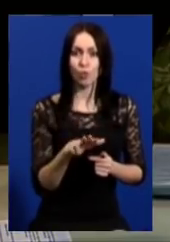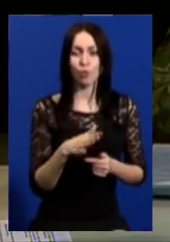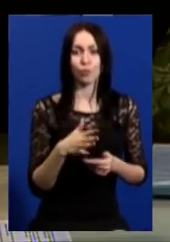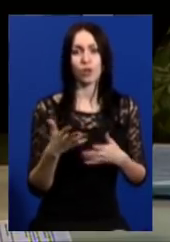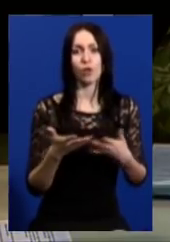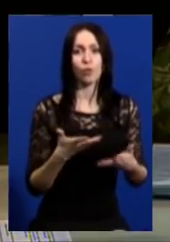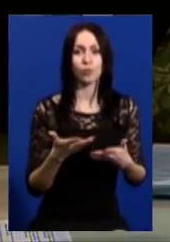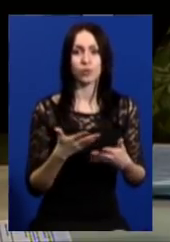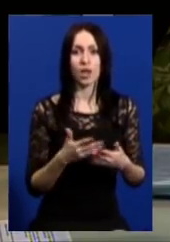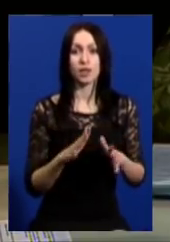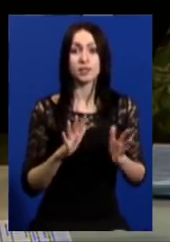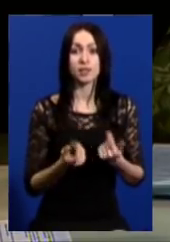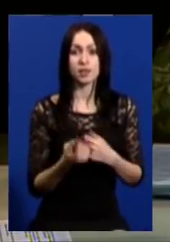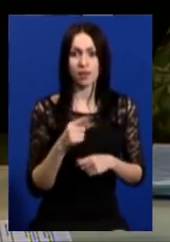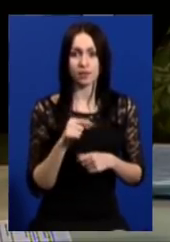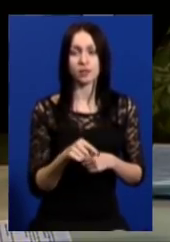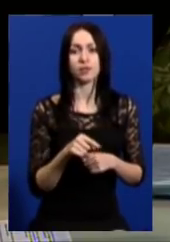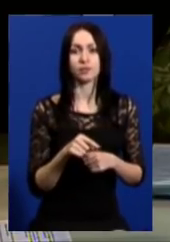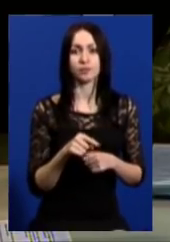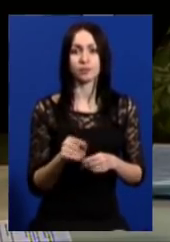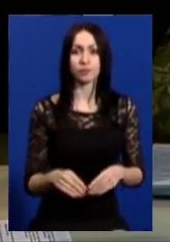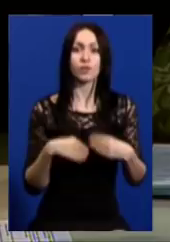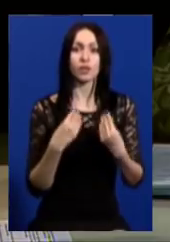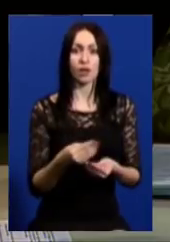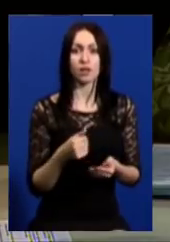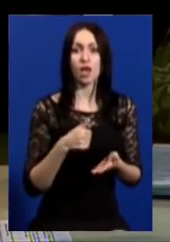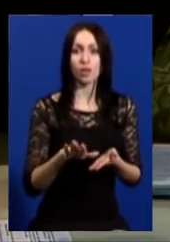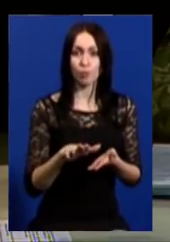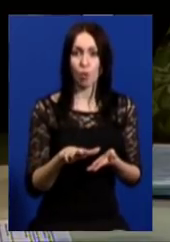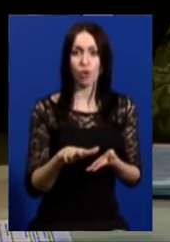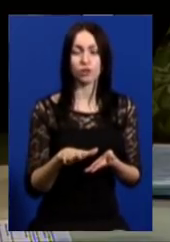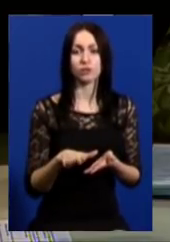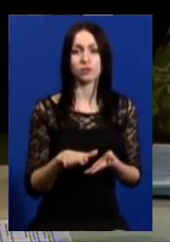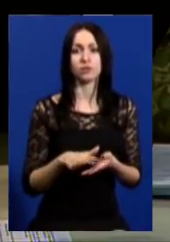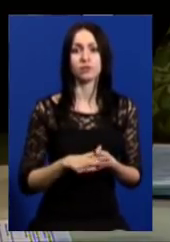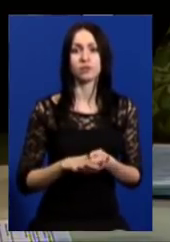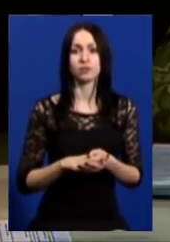будь-якому інциденті дати відсіч